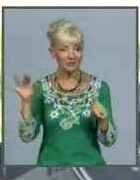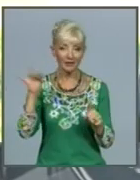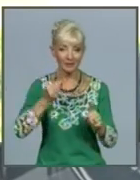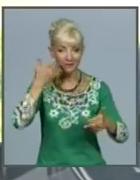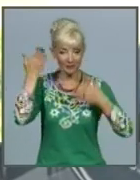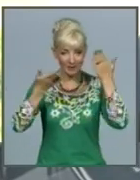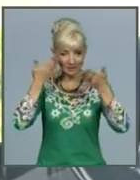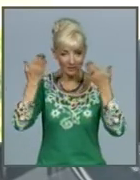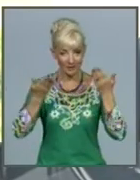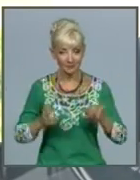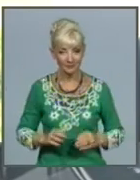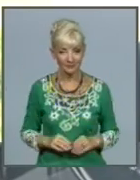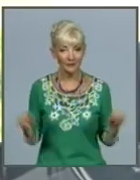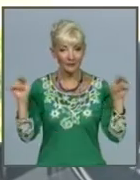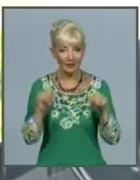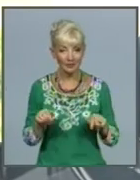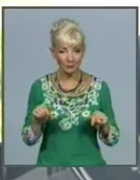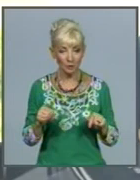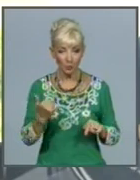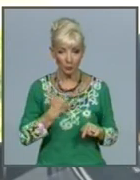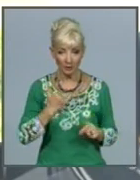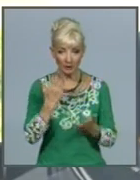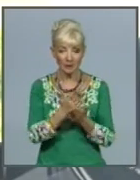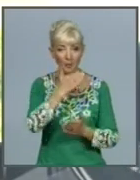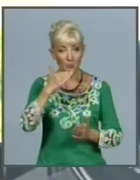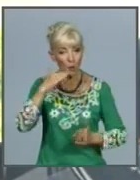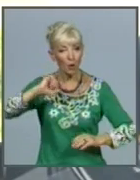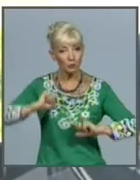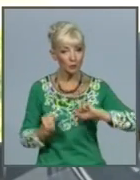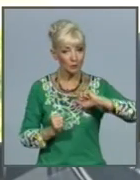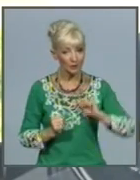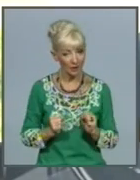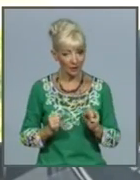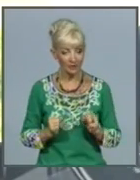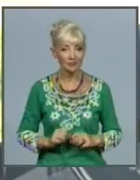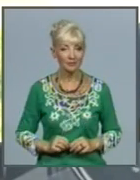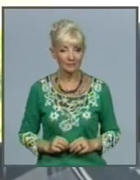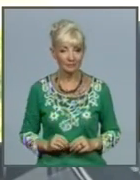Тут у меня тут много друзей. Еще